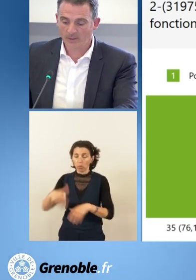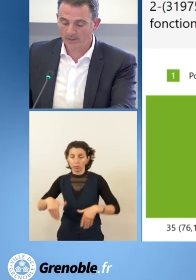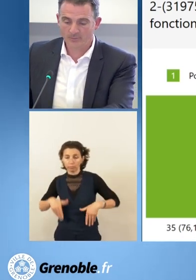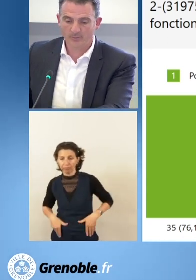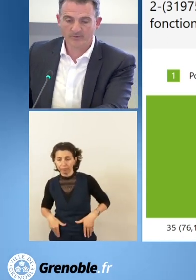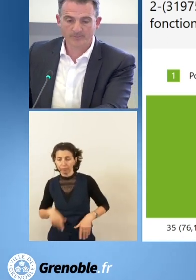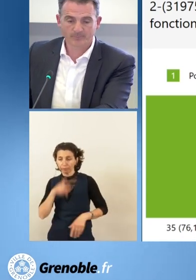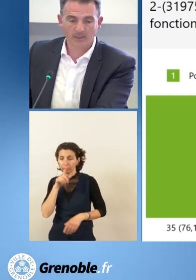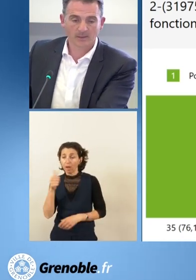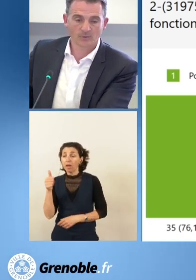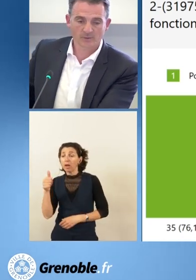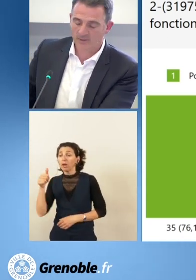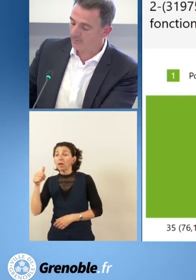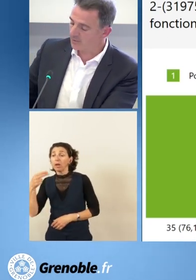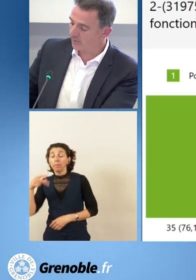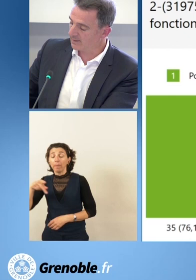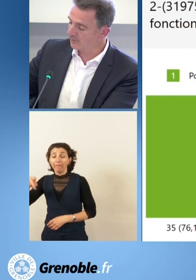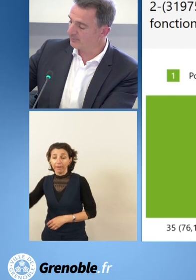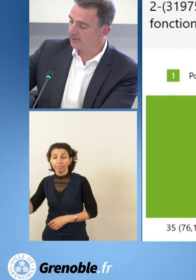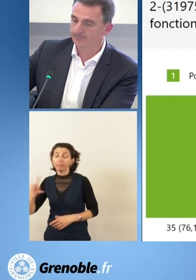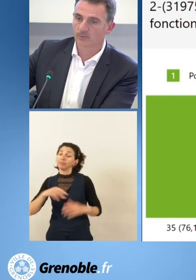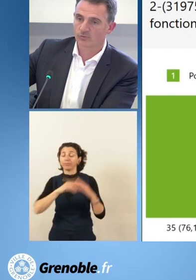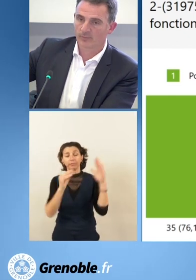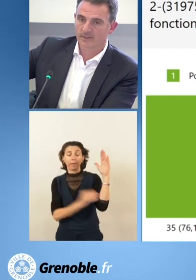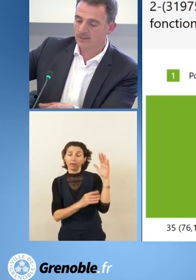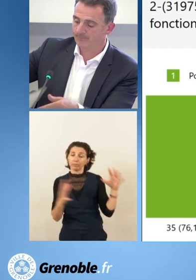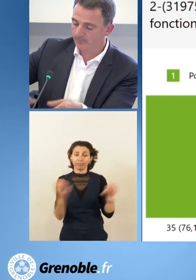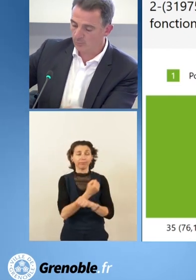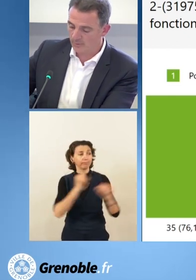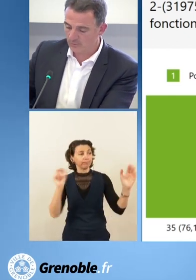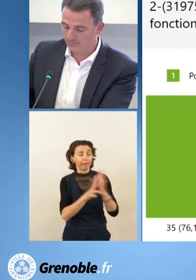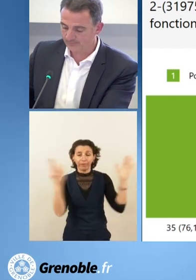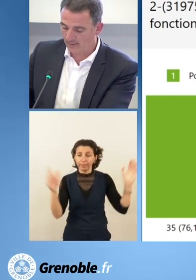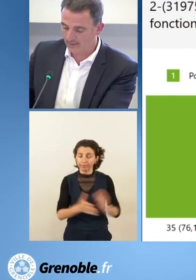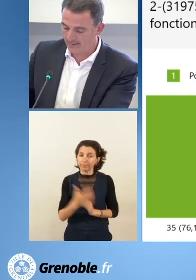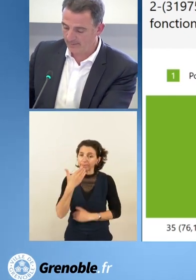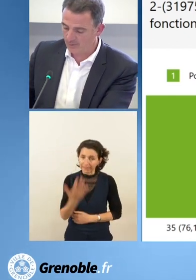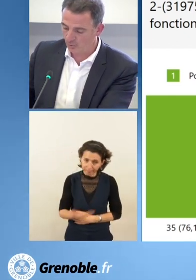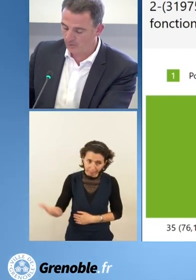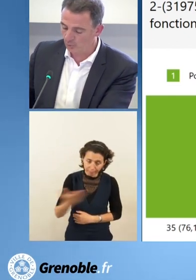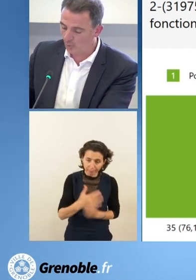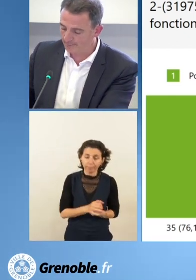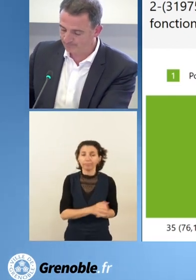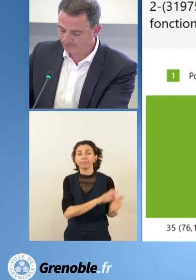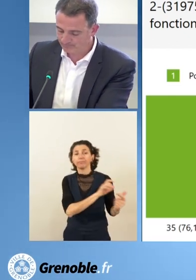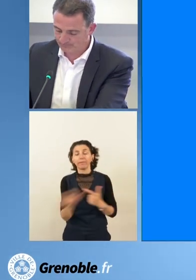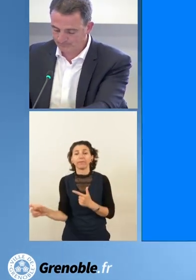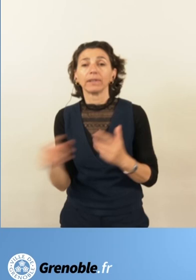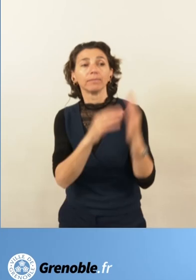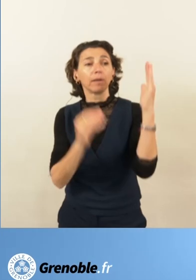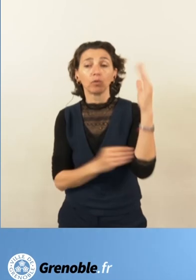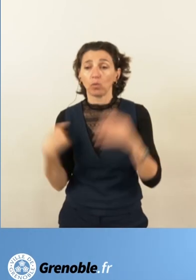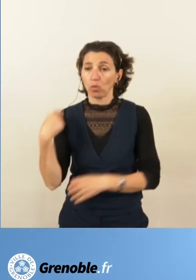1 NPV et donc c'est des libération est adoptée je vous remercie nous passons à la délibération numéro 3